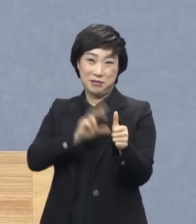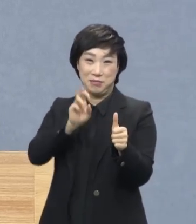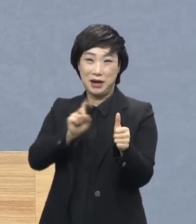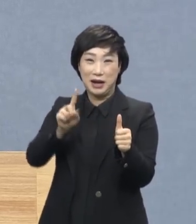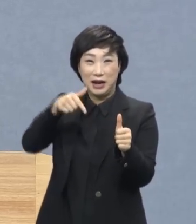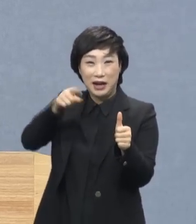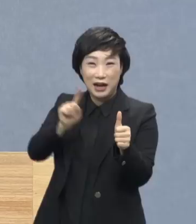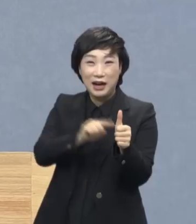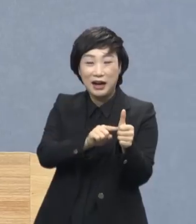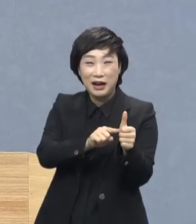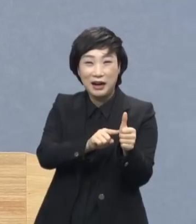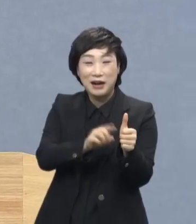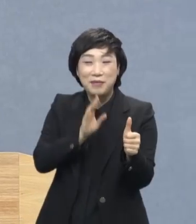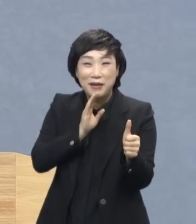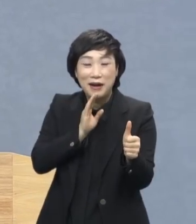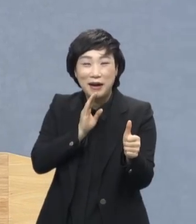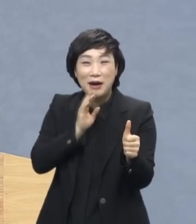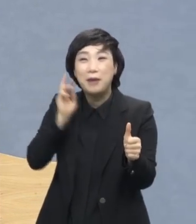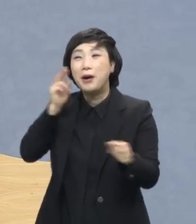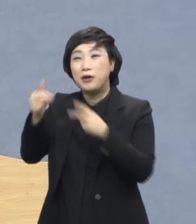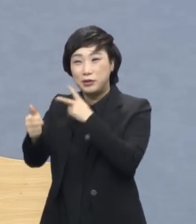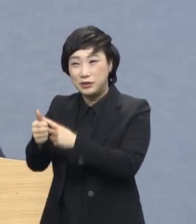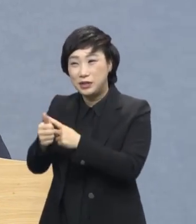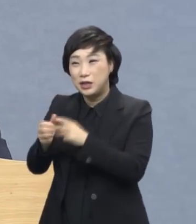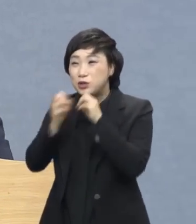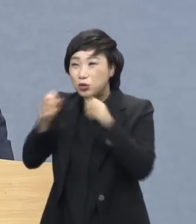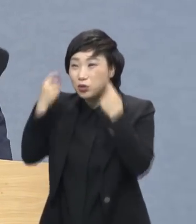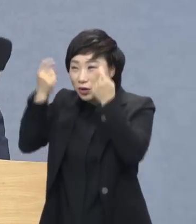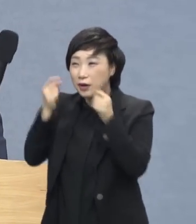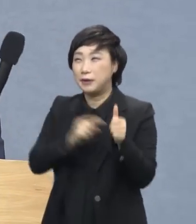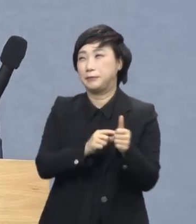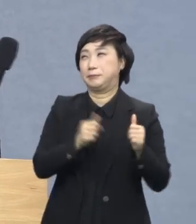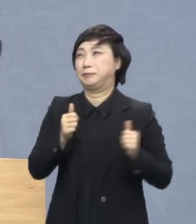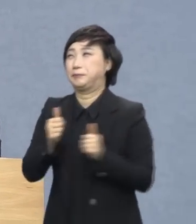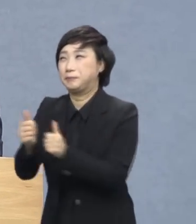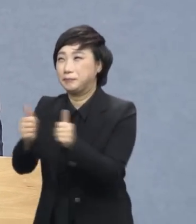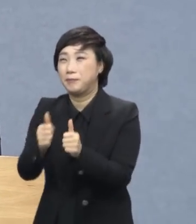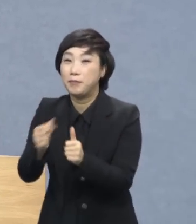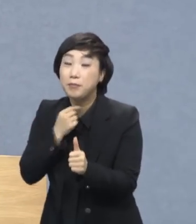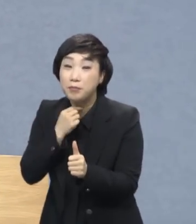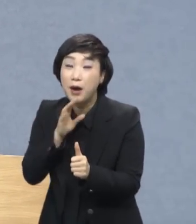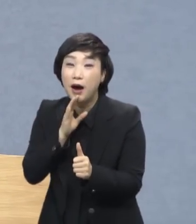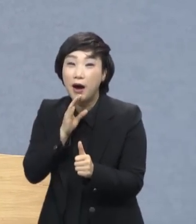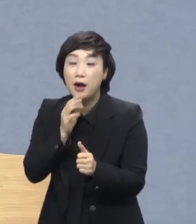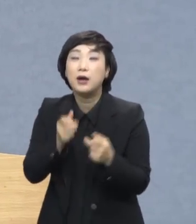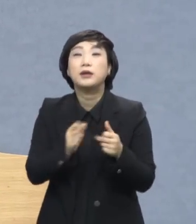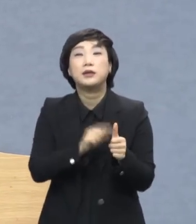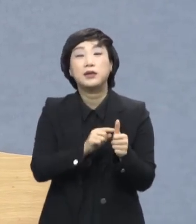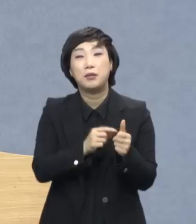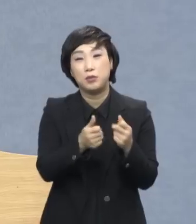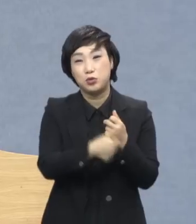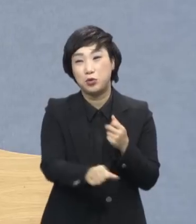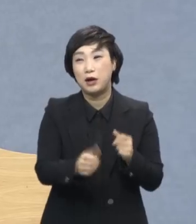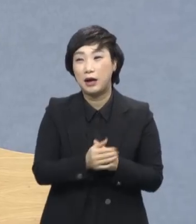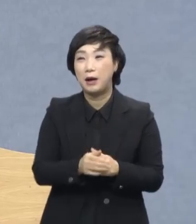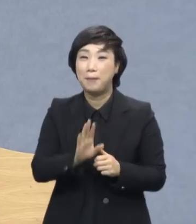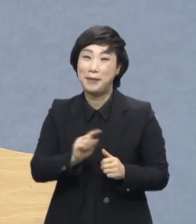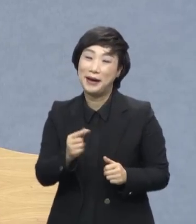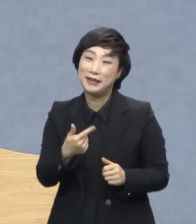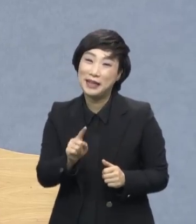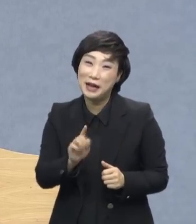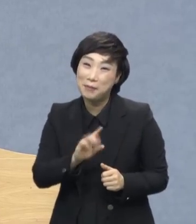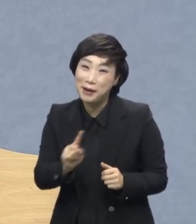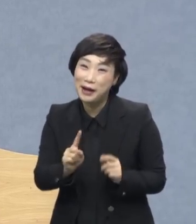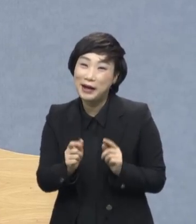사도바울의 전도여행을 쫓아가기로 했지. 바나바가 자기 생질 족하니까 지금 데리고 오라고 해서 전도여행에